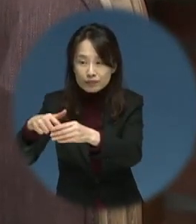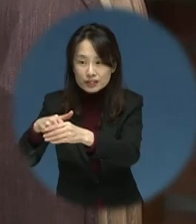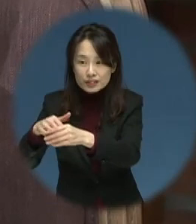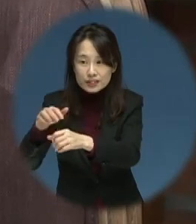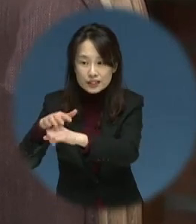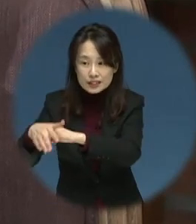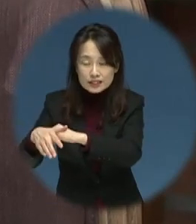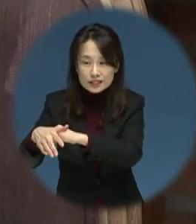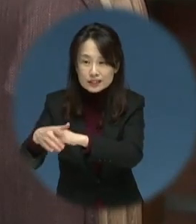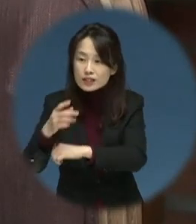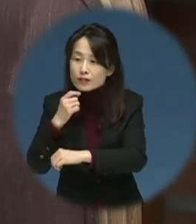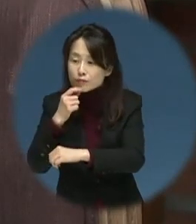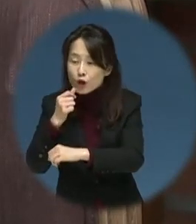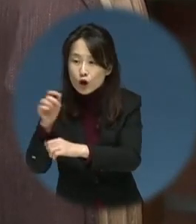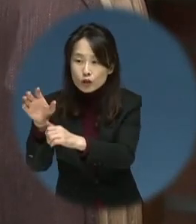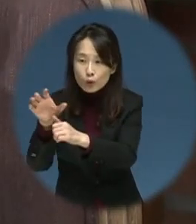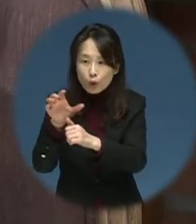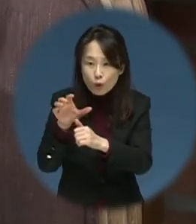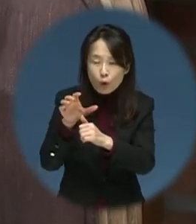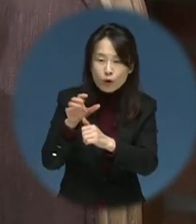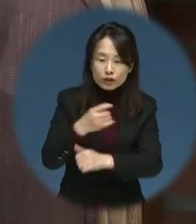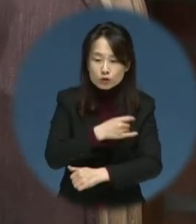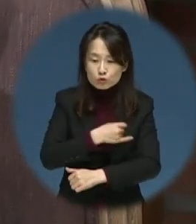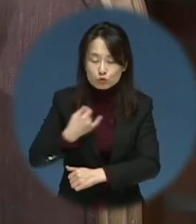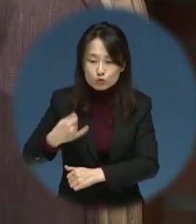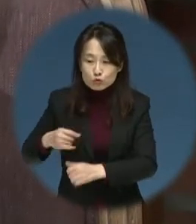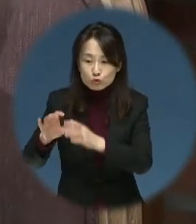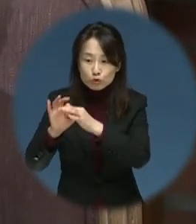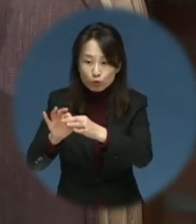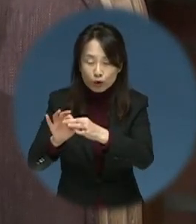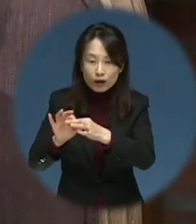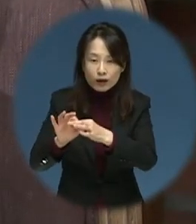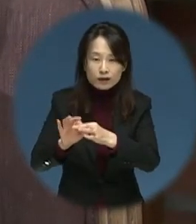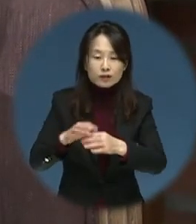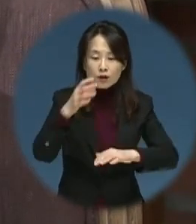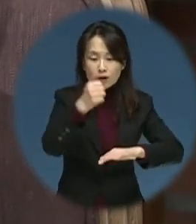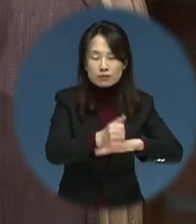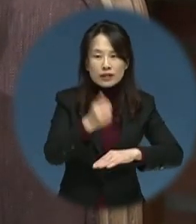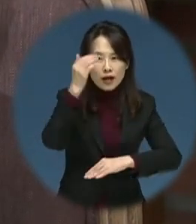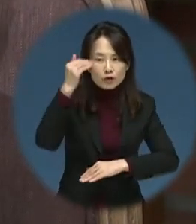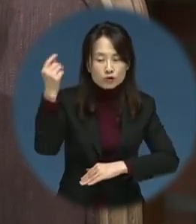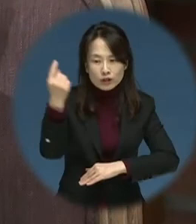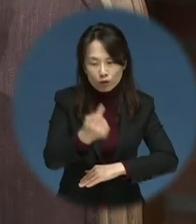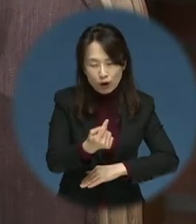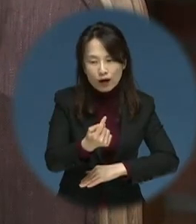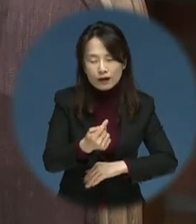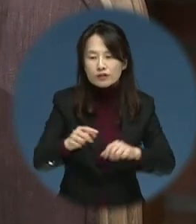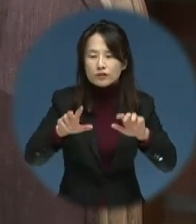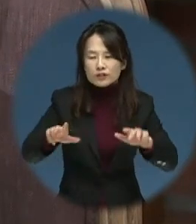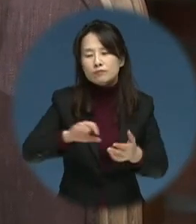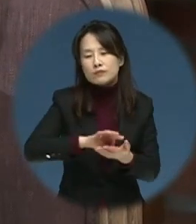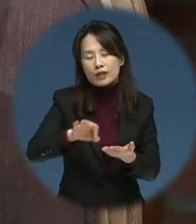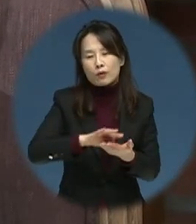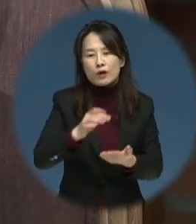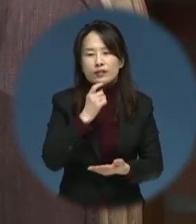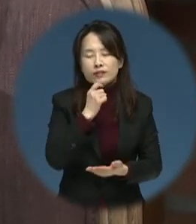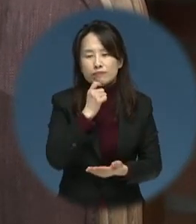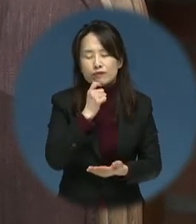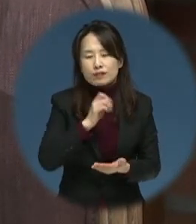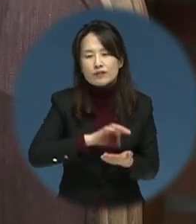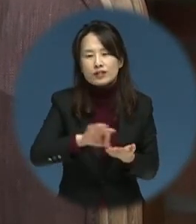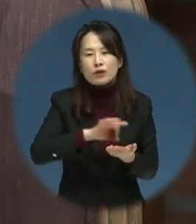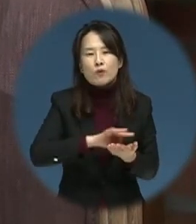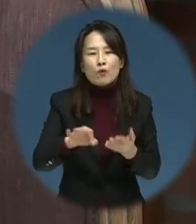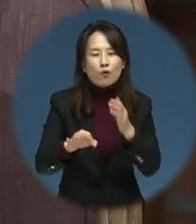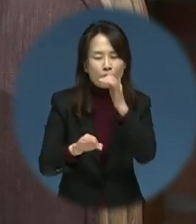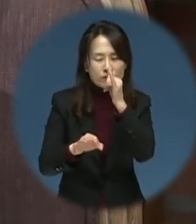한국의 데이터베이스를 넣어서 예. 완성한 게 칠정산 외편인데 그게 오늘날 우리가 쓰는 음력의 기초가 됩니다. 예. 그거